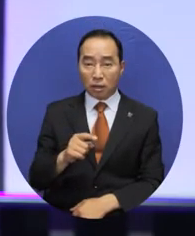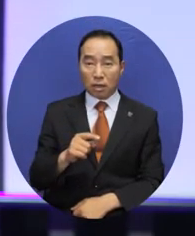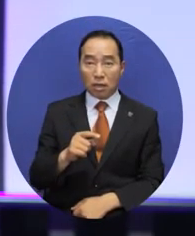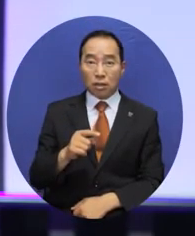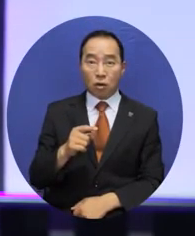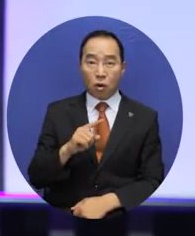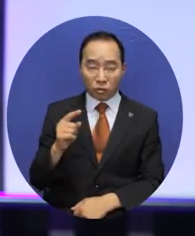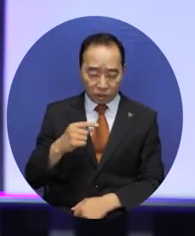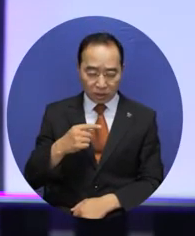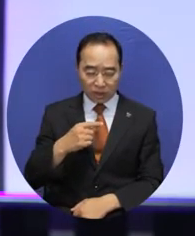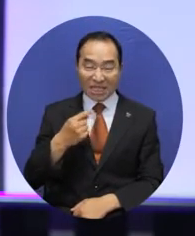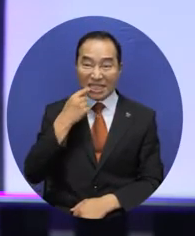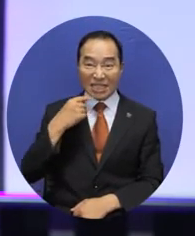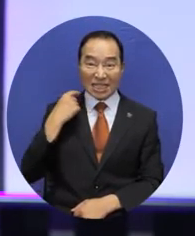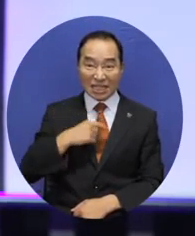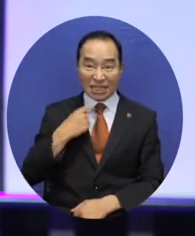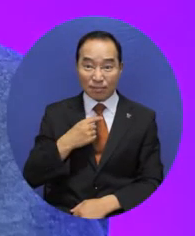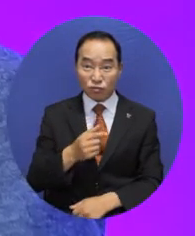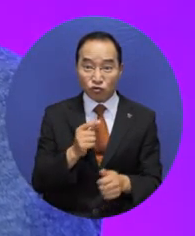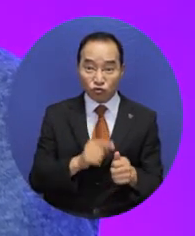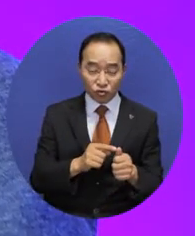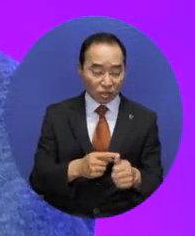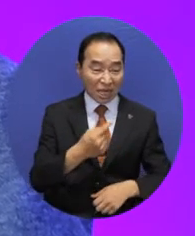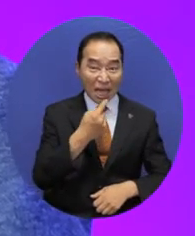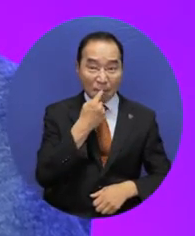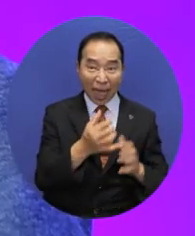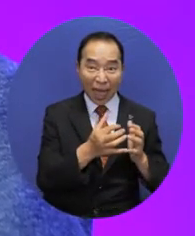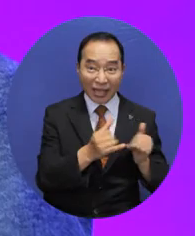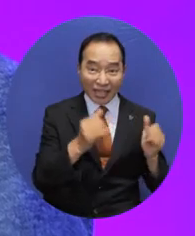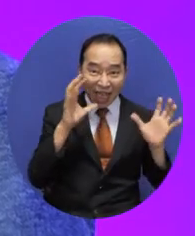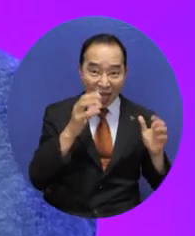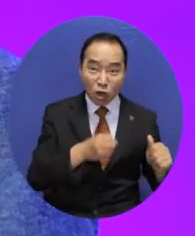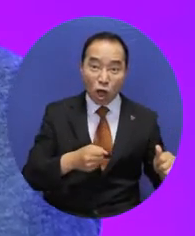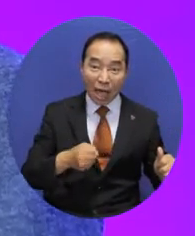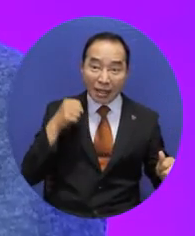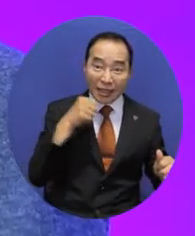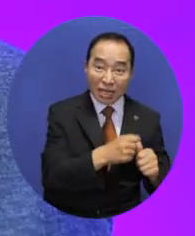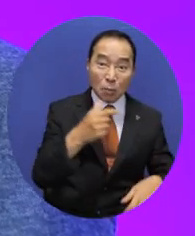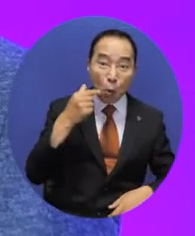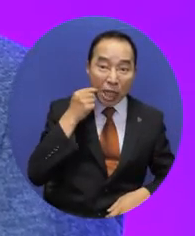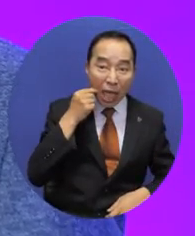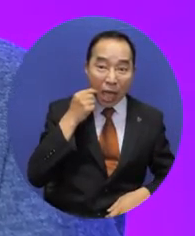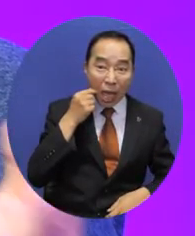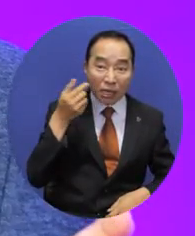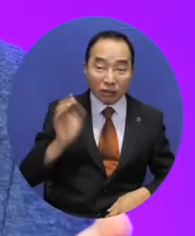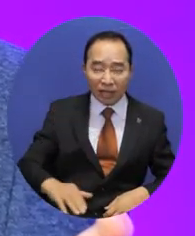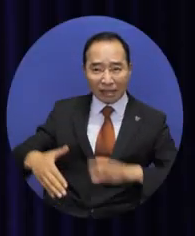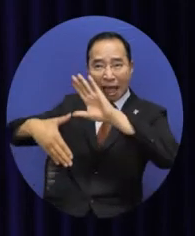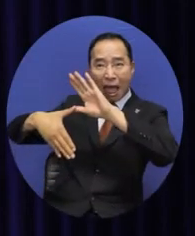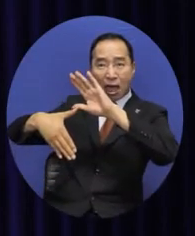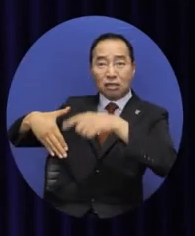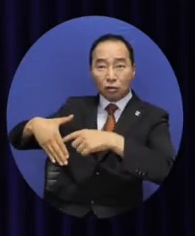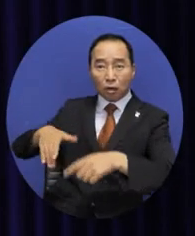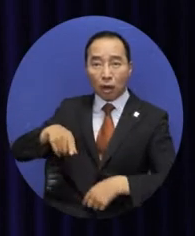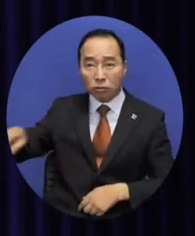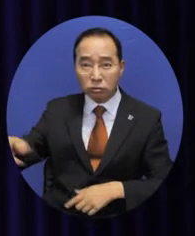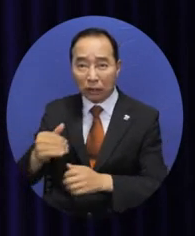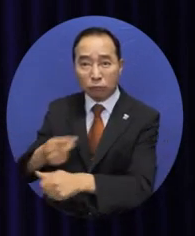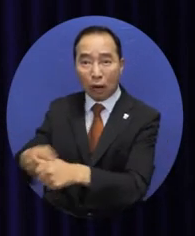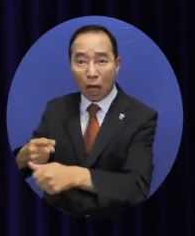별 죄책감 없이 죽였습니다. 우리나라 4.3 항쟁 때도 처음에는 섬